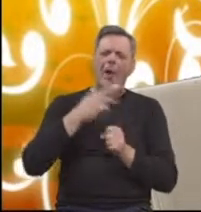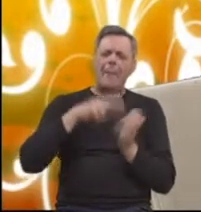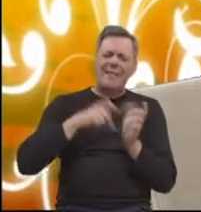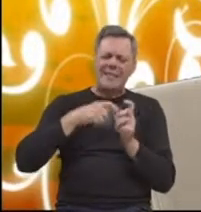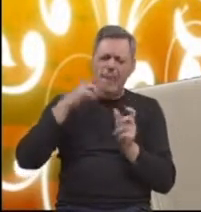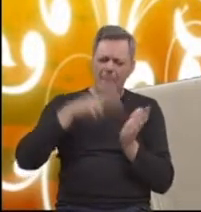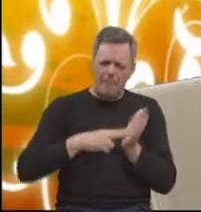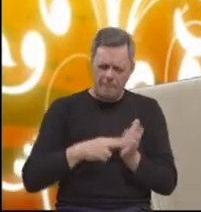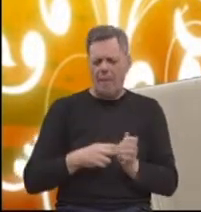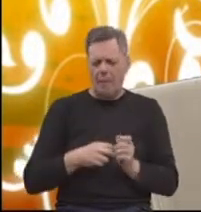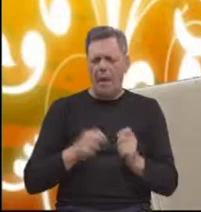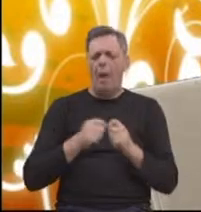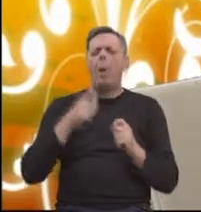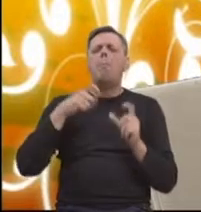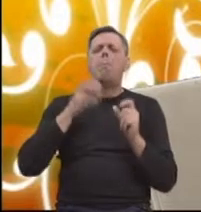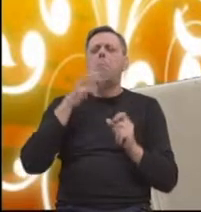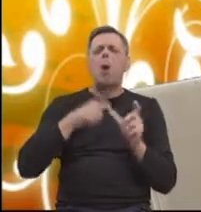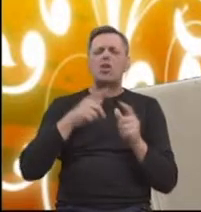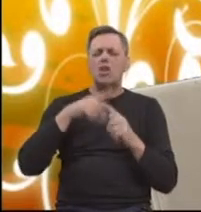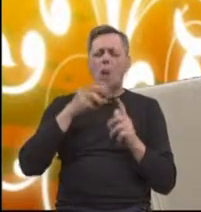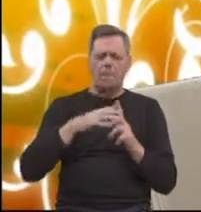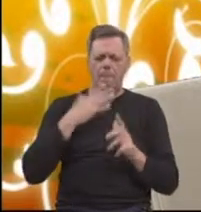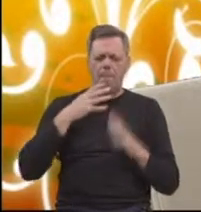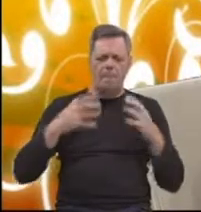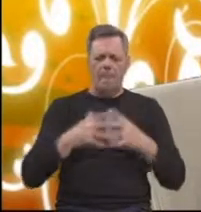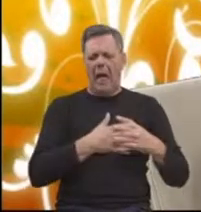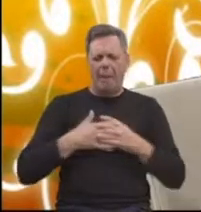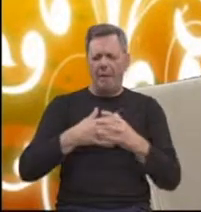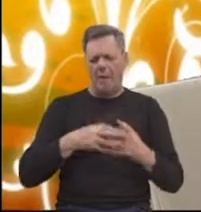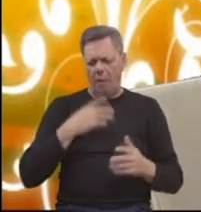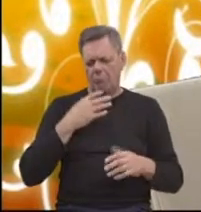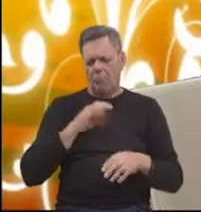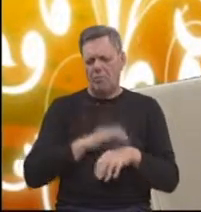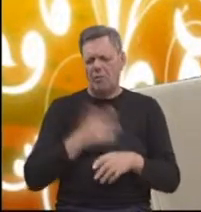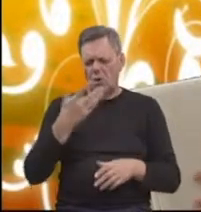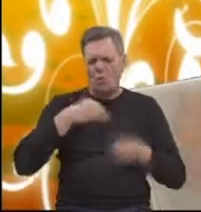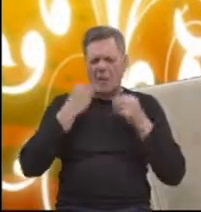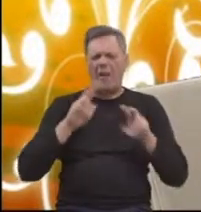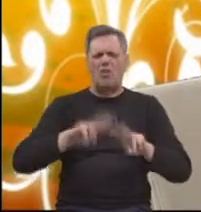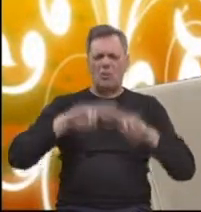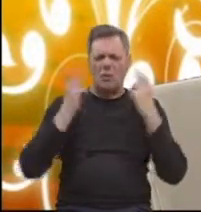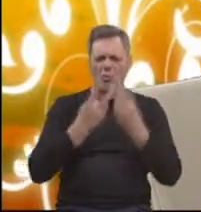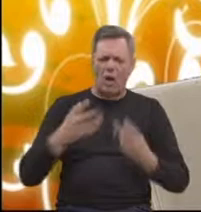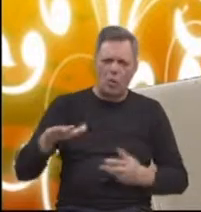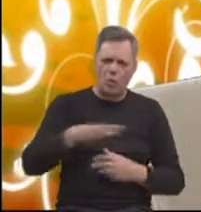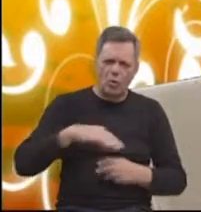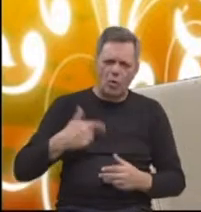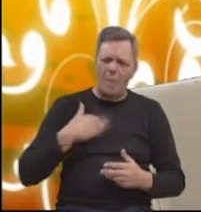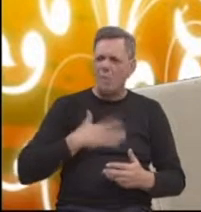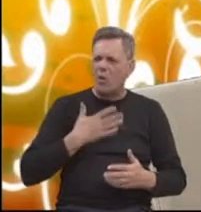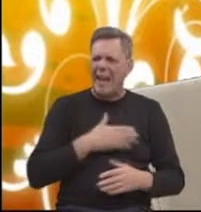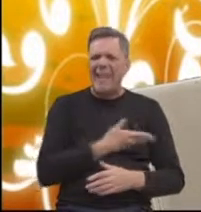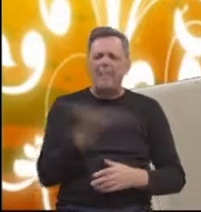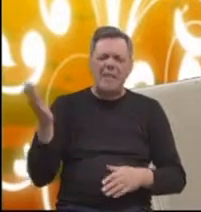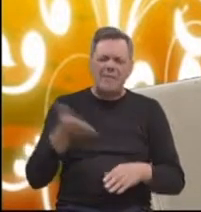koji dolazi sa Boston University. Znači nisu samo već stvarno i predavači iz međunarodnog područja, nekako smo htjeli sve